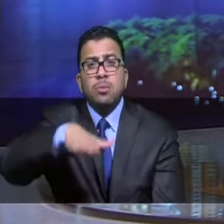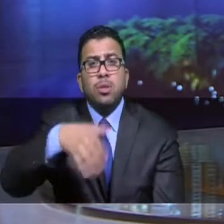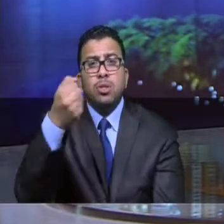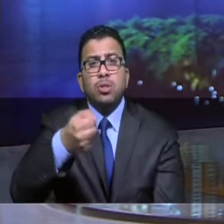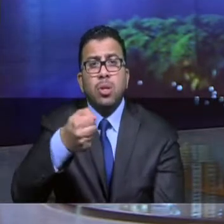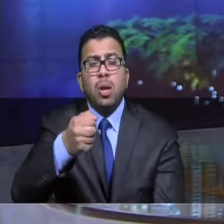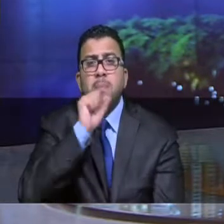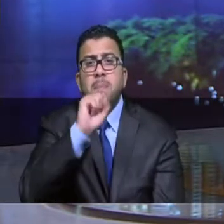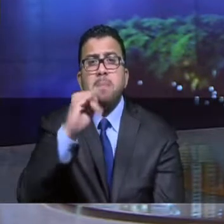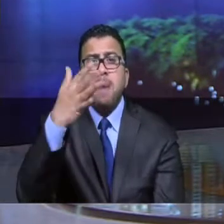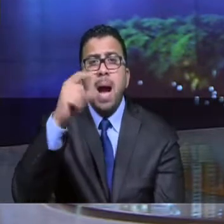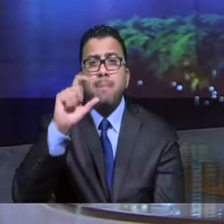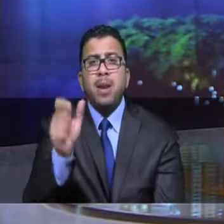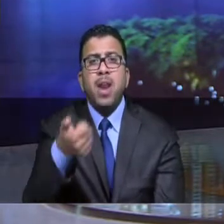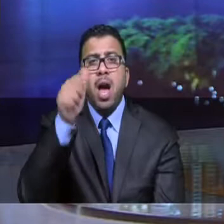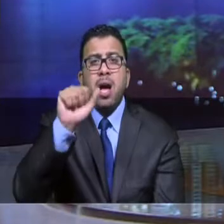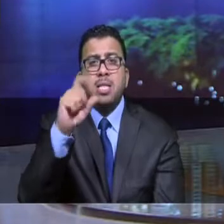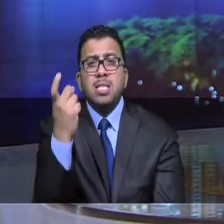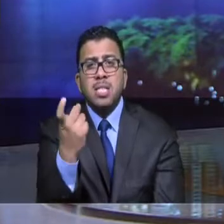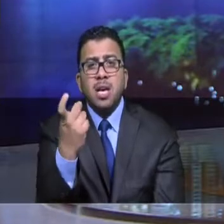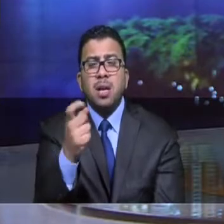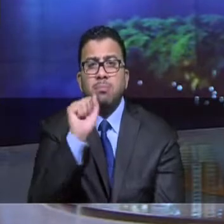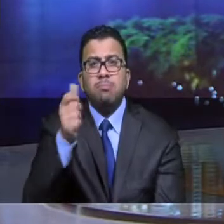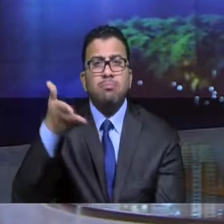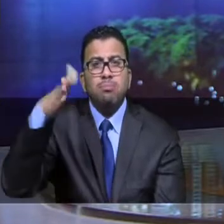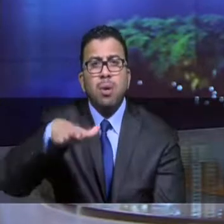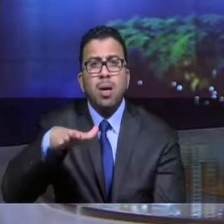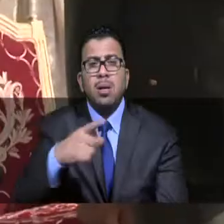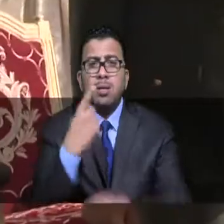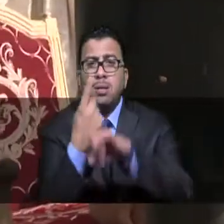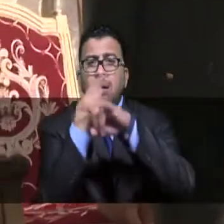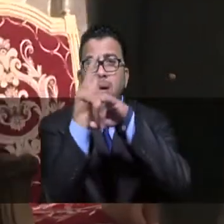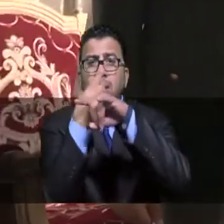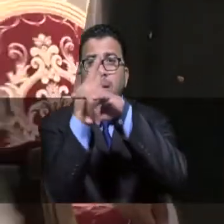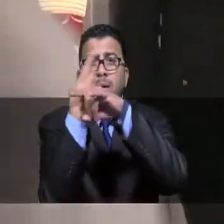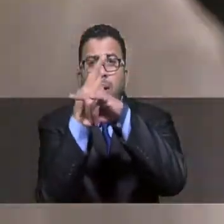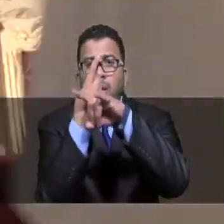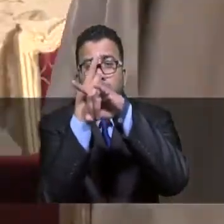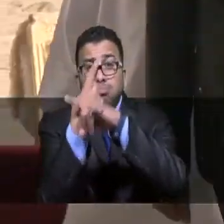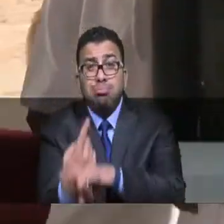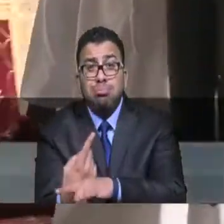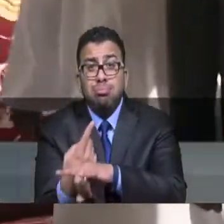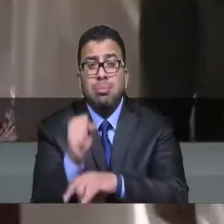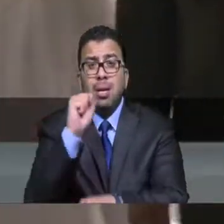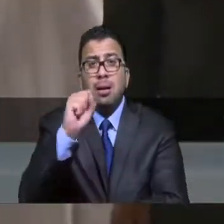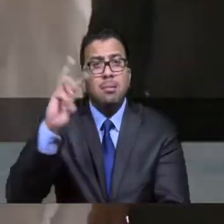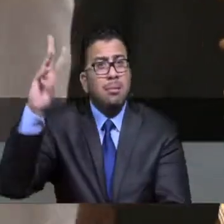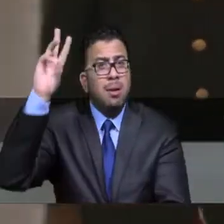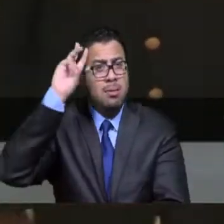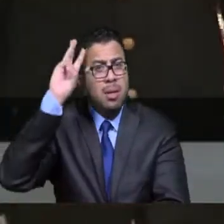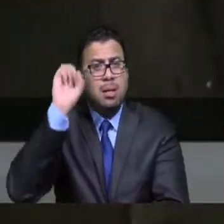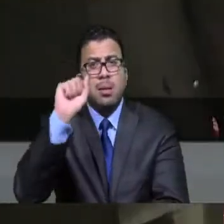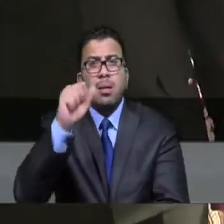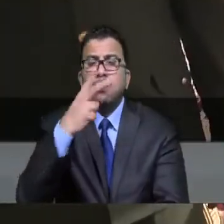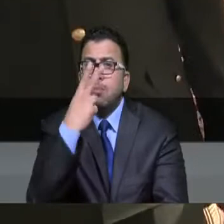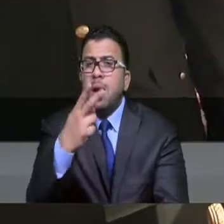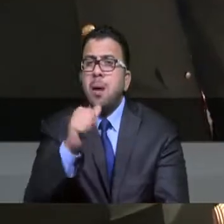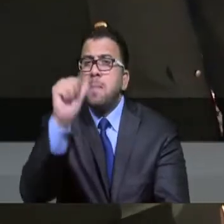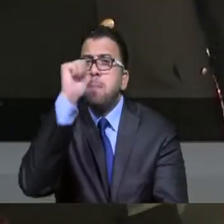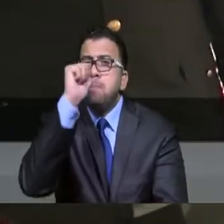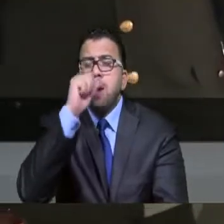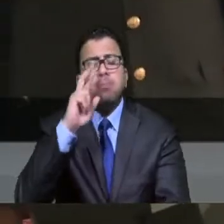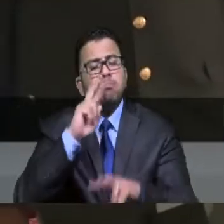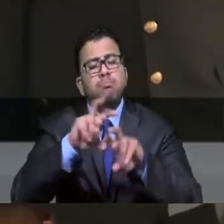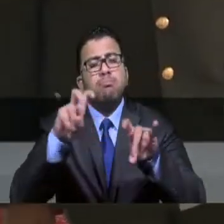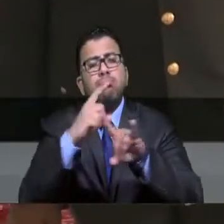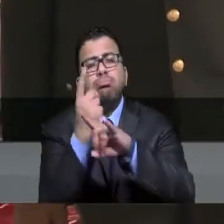أسر شهيد الوطن محمد ناصر الظاهري الذي استشهد بسقوط مروحية عسكرية خلال مهمة روتينية في المياه